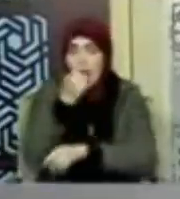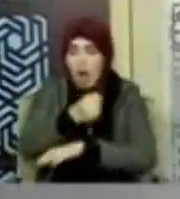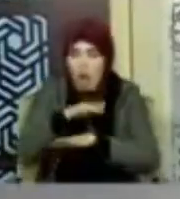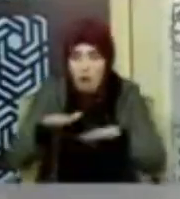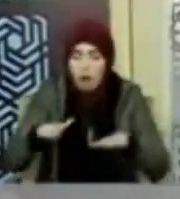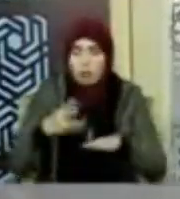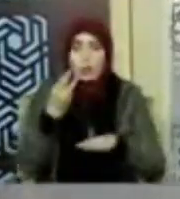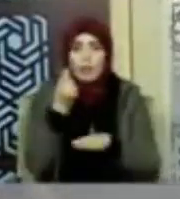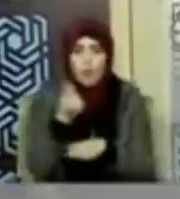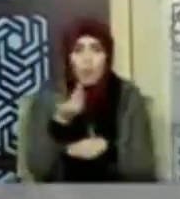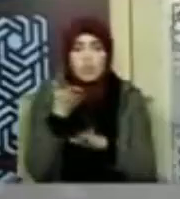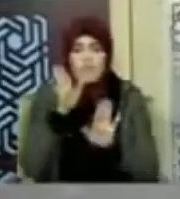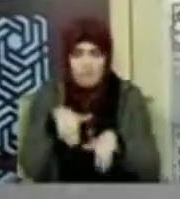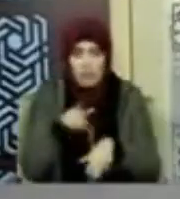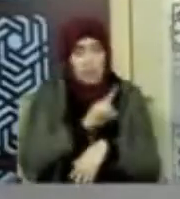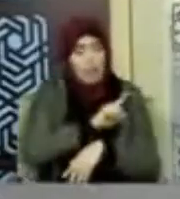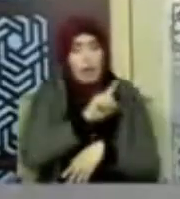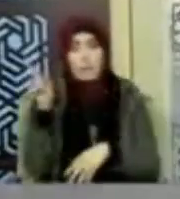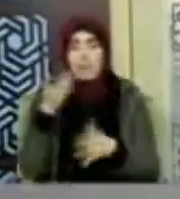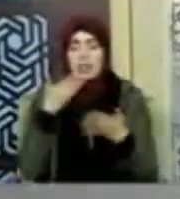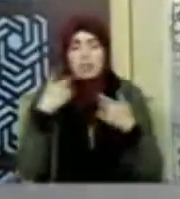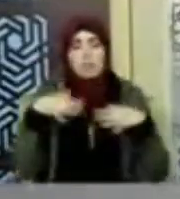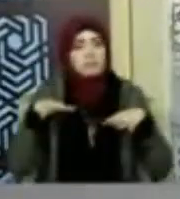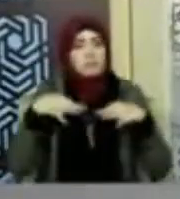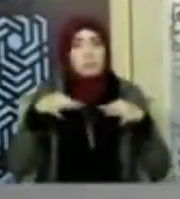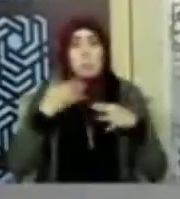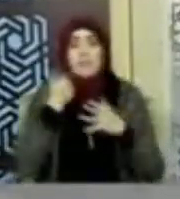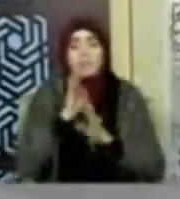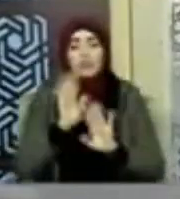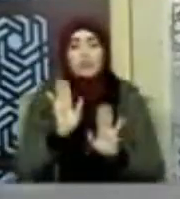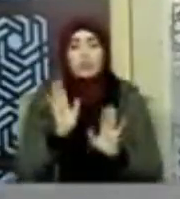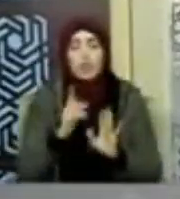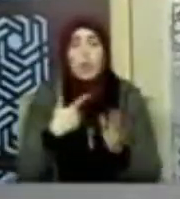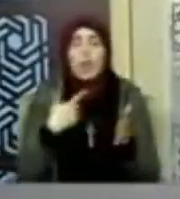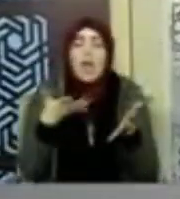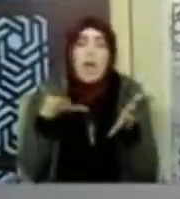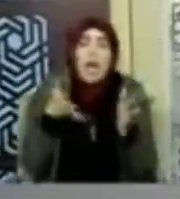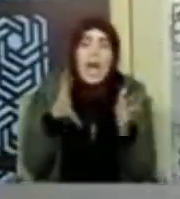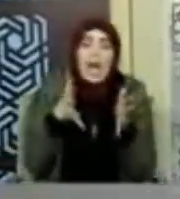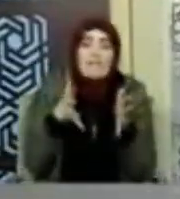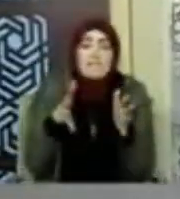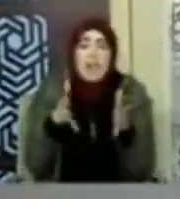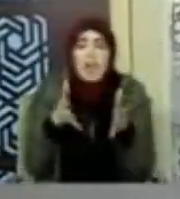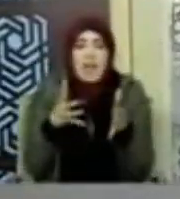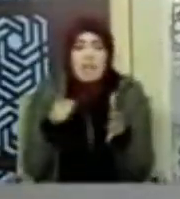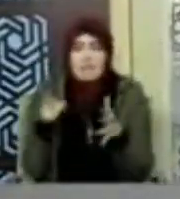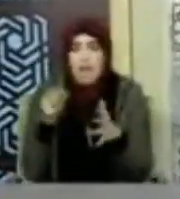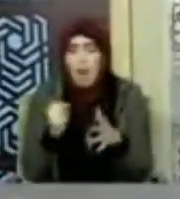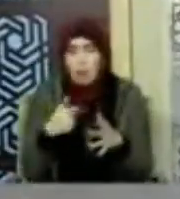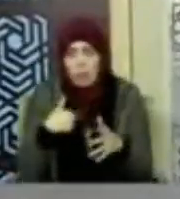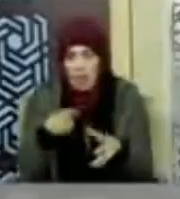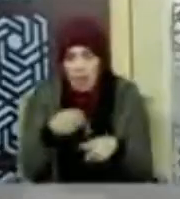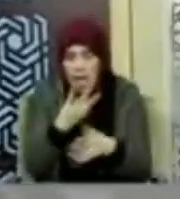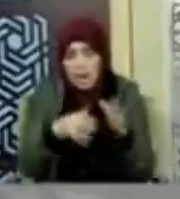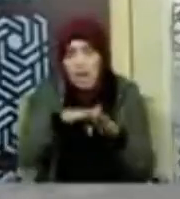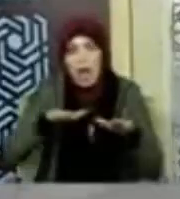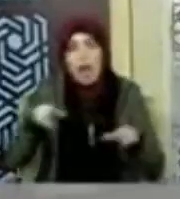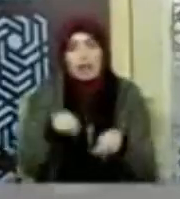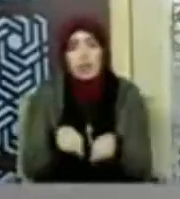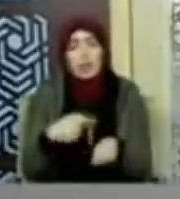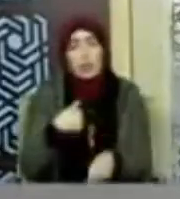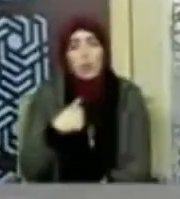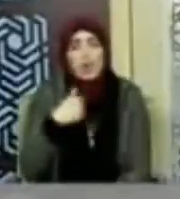ضرع، وأخاف أن تأكلهم الضبع، وأنا بنت